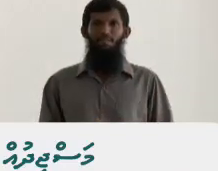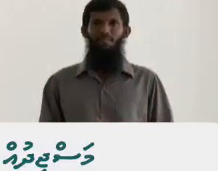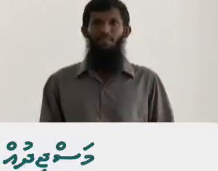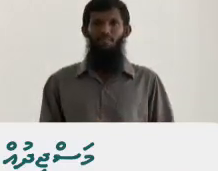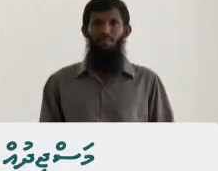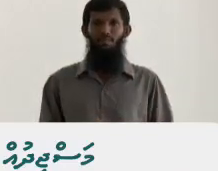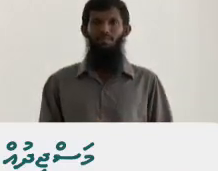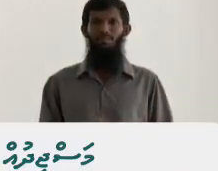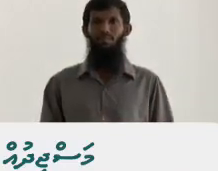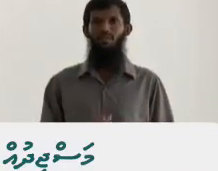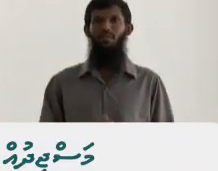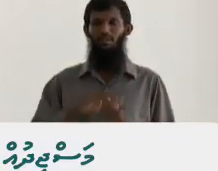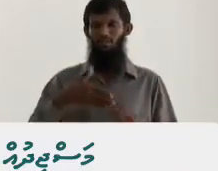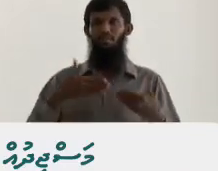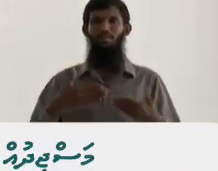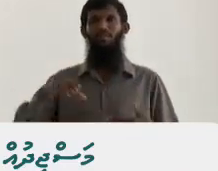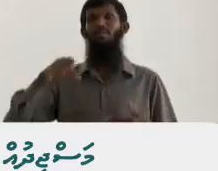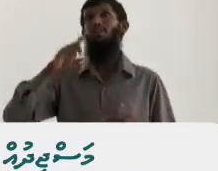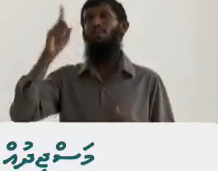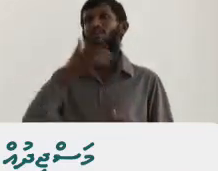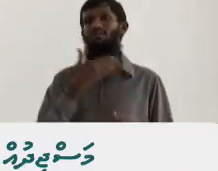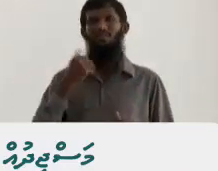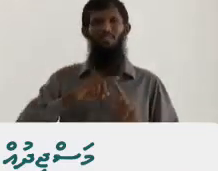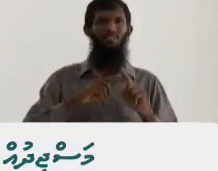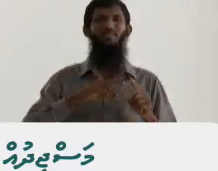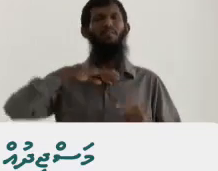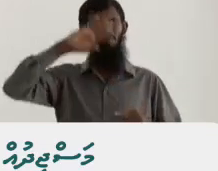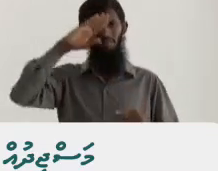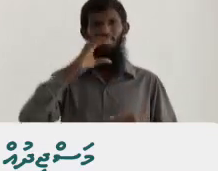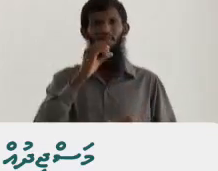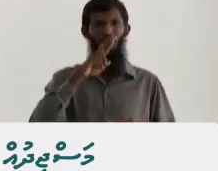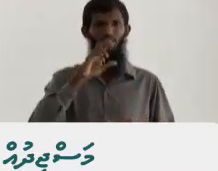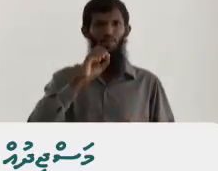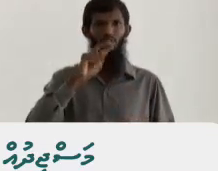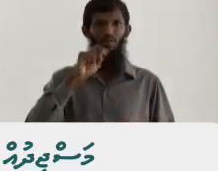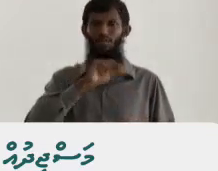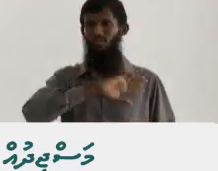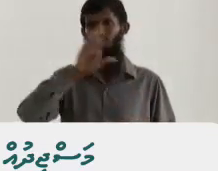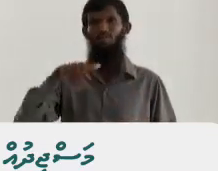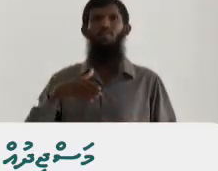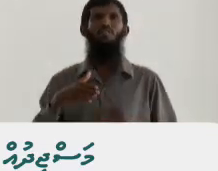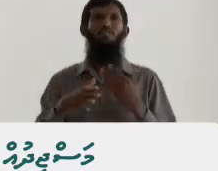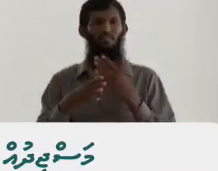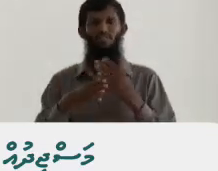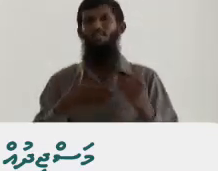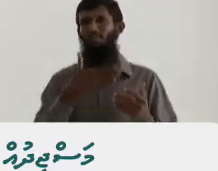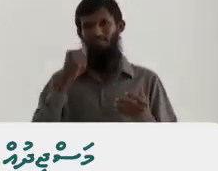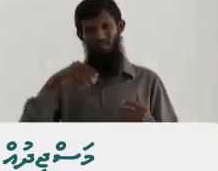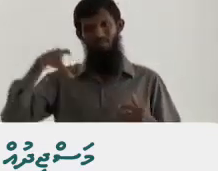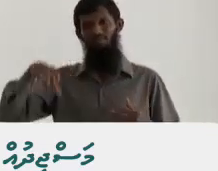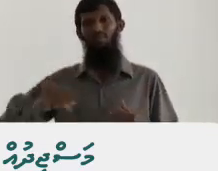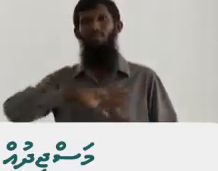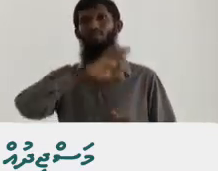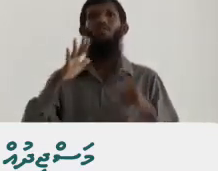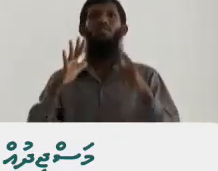رسكلاكو كورونا وايرهاي هم هما بيساي نوركاتري امها بلتكون علمنگ قوماي امها